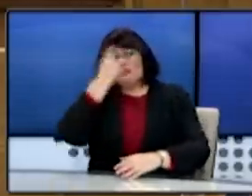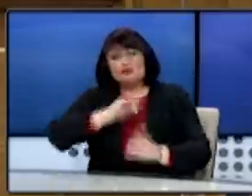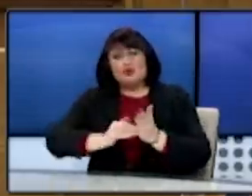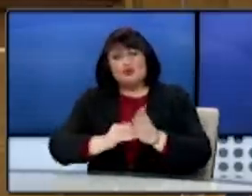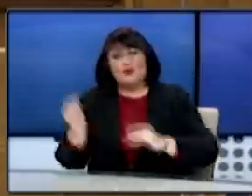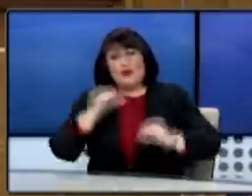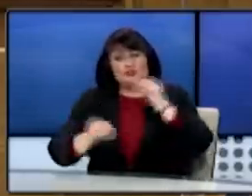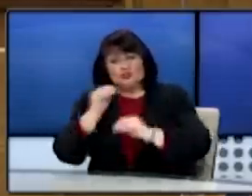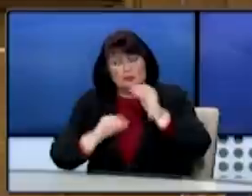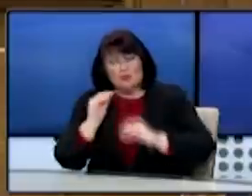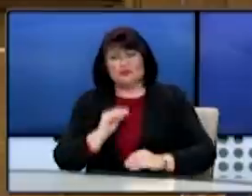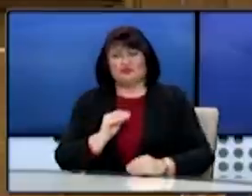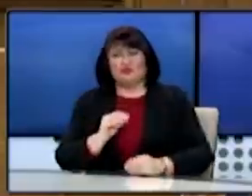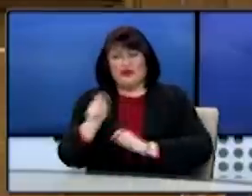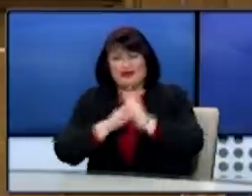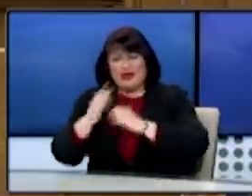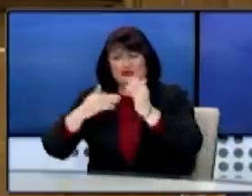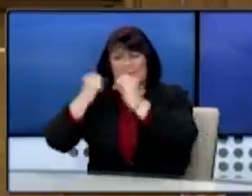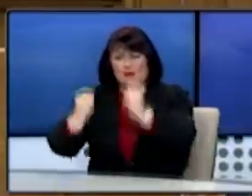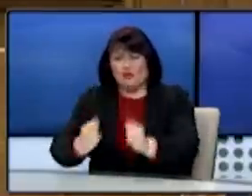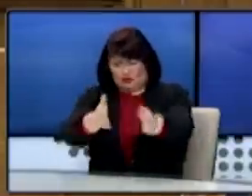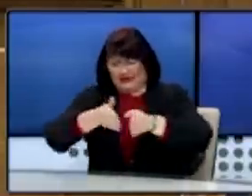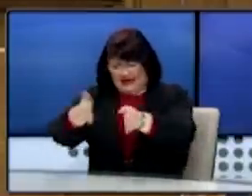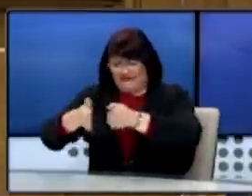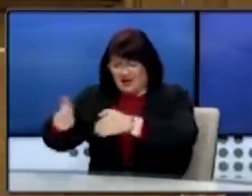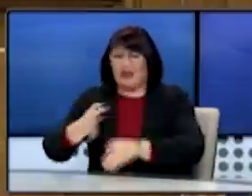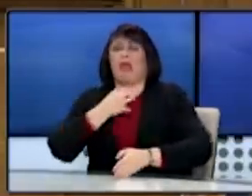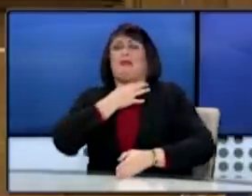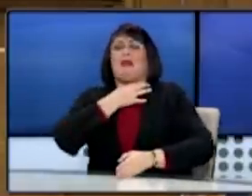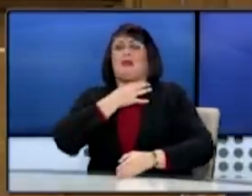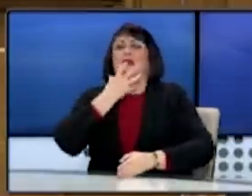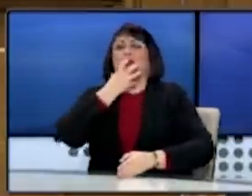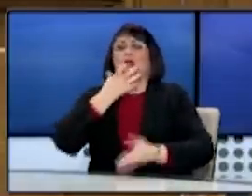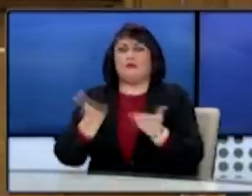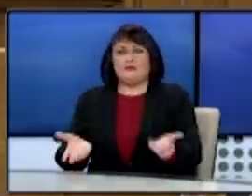προσωπικού, εξοπλισμού ή δημιουργία υποδομών για κρεβάτια, μεθ και άλλα?